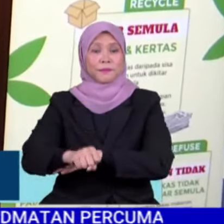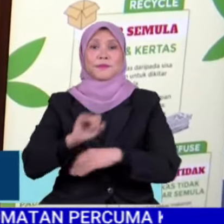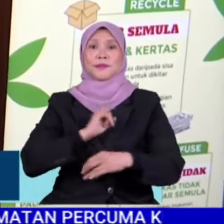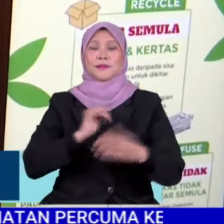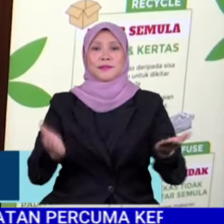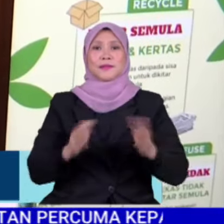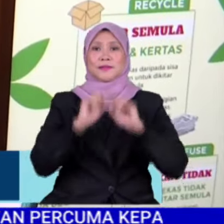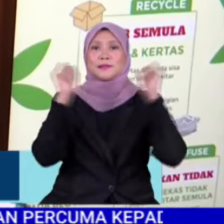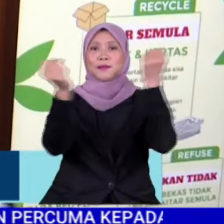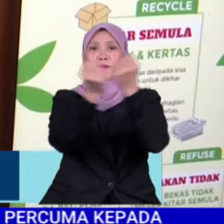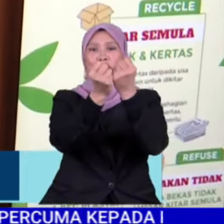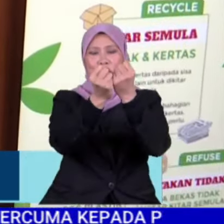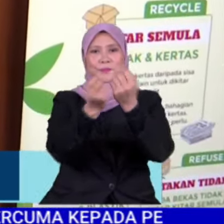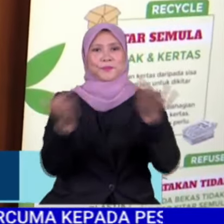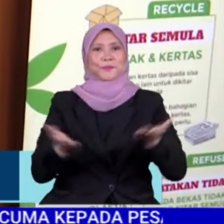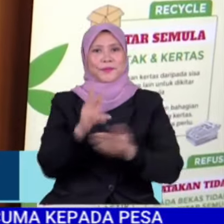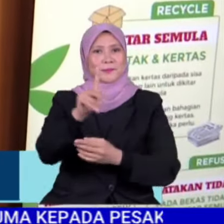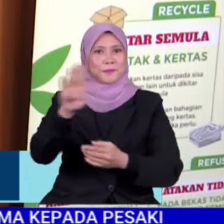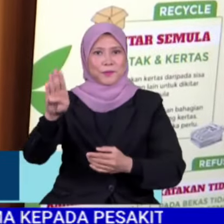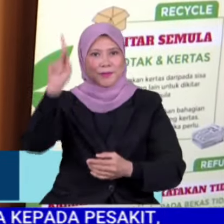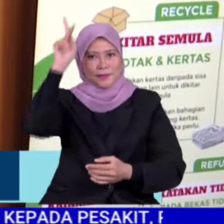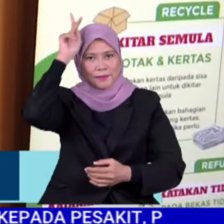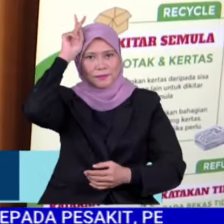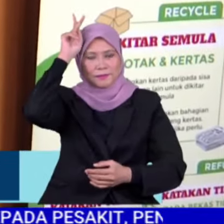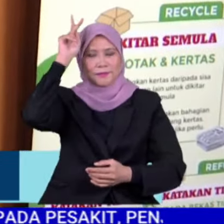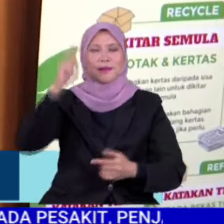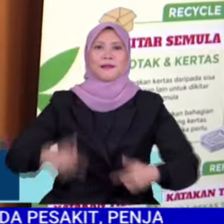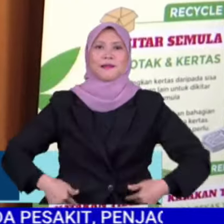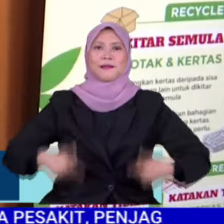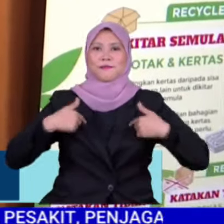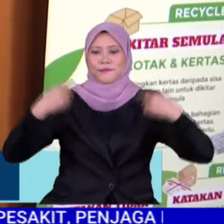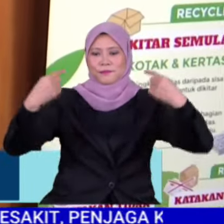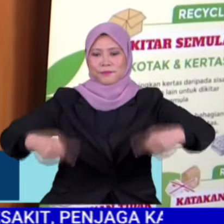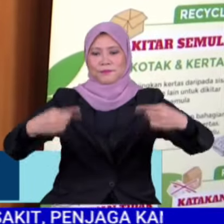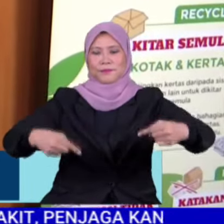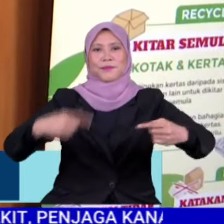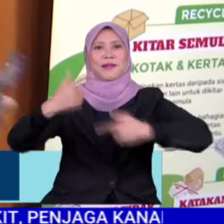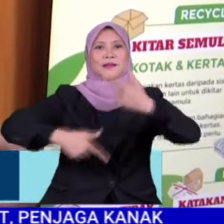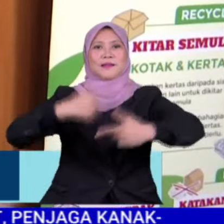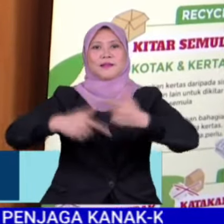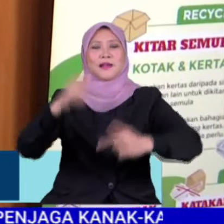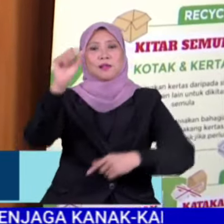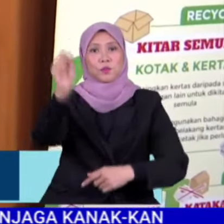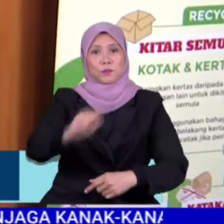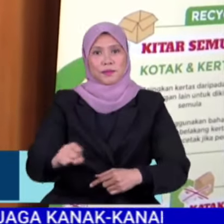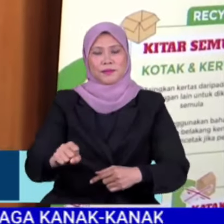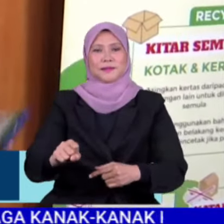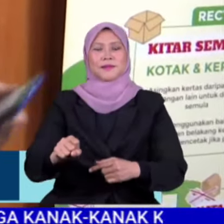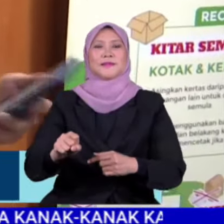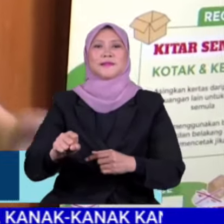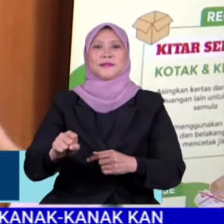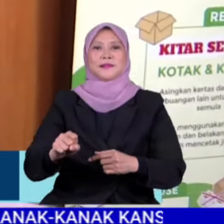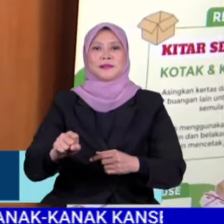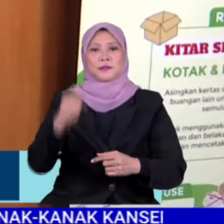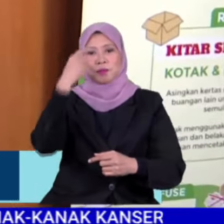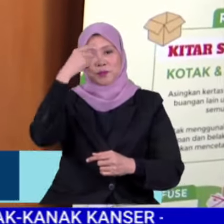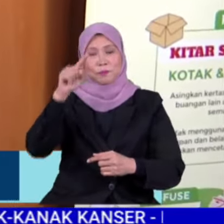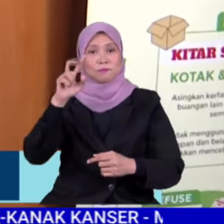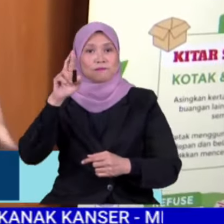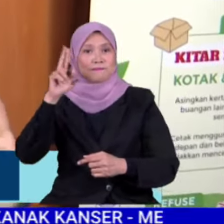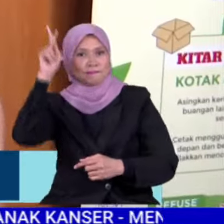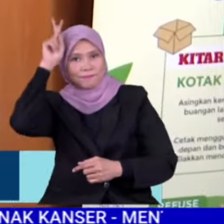saya berada di Stadium Sultan Muhammad IV, Kota Baru, untuk lintas langsung perlawanan Liga Super muka surat kelima untuk Direct Warriors